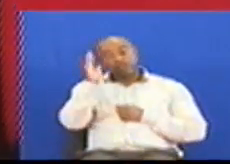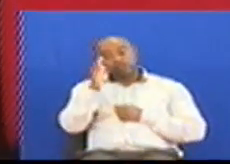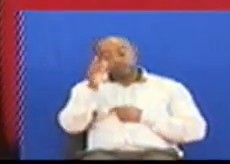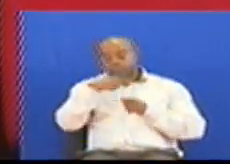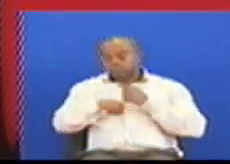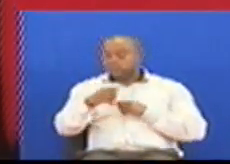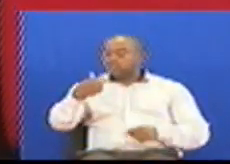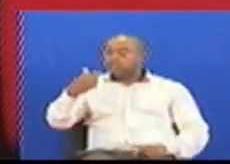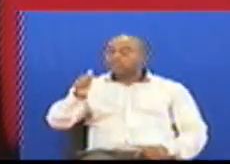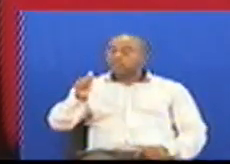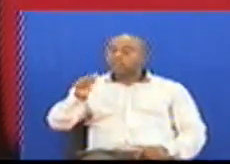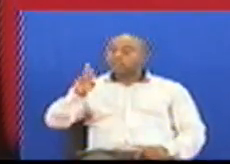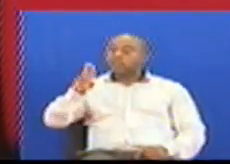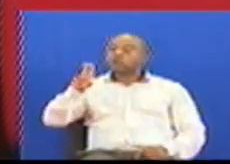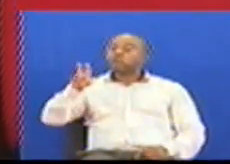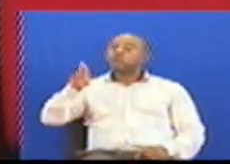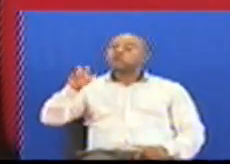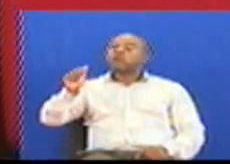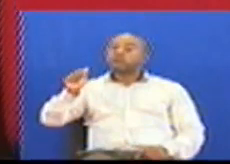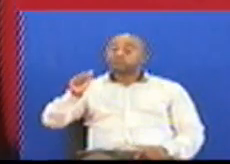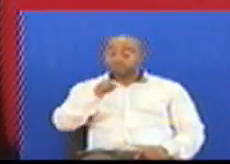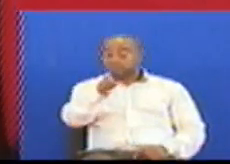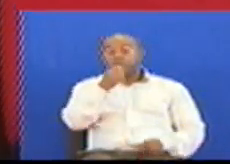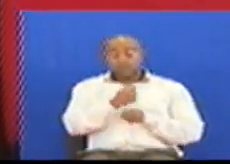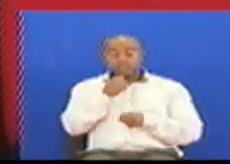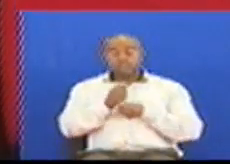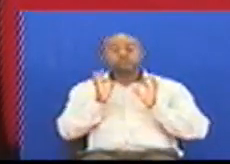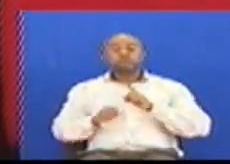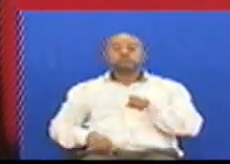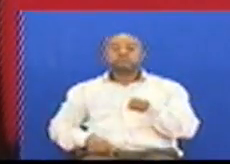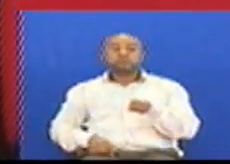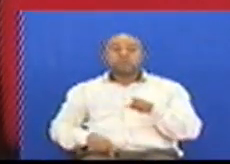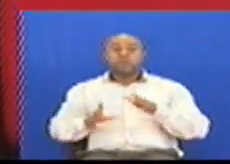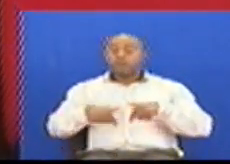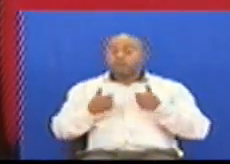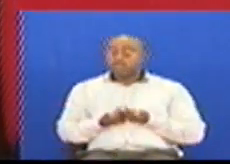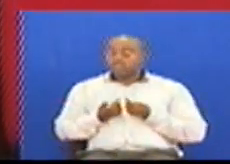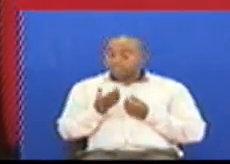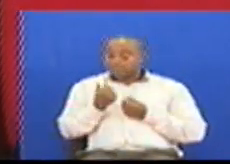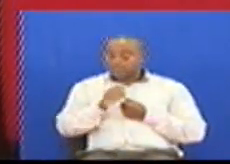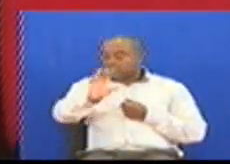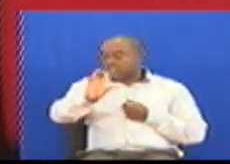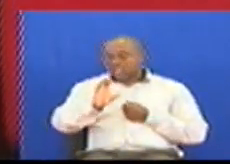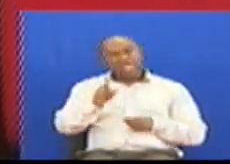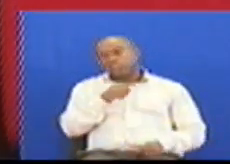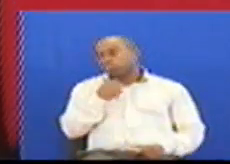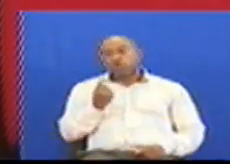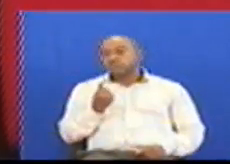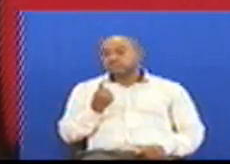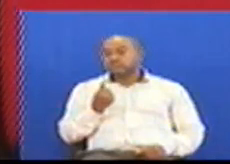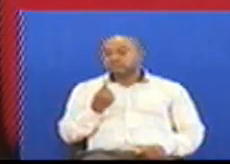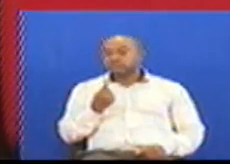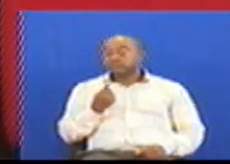Tarura. Tarura wamefanya kazi nzuri, lakini fedha ambazo zimetolewa hazitoshi kwa sababu